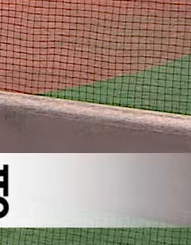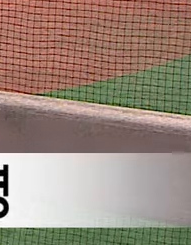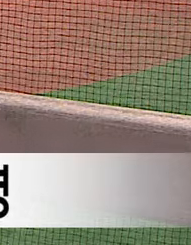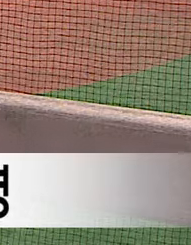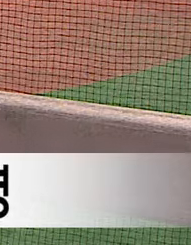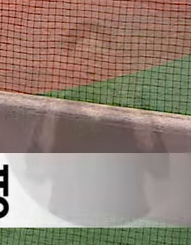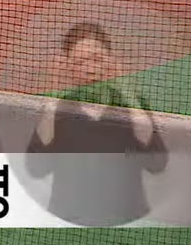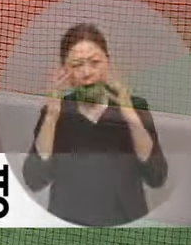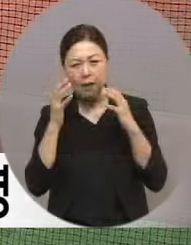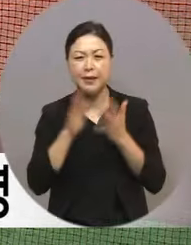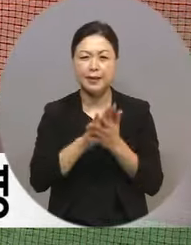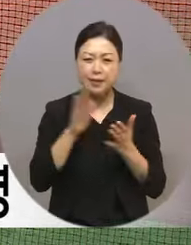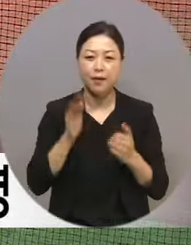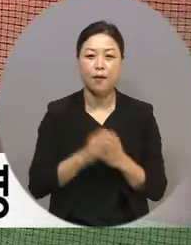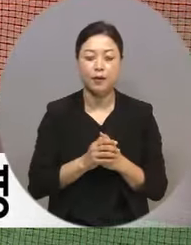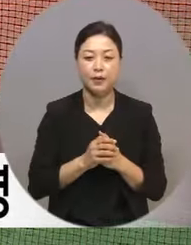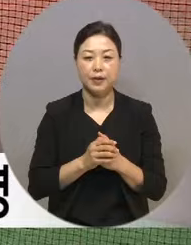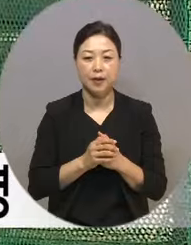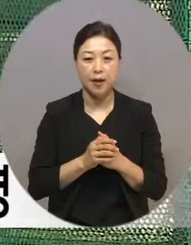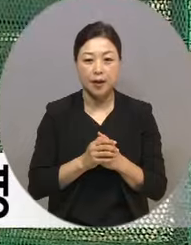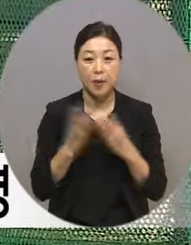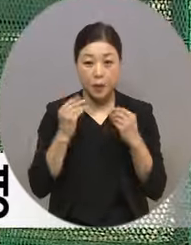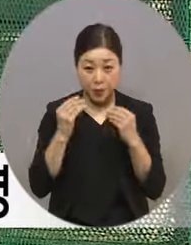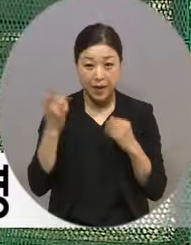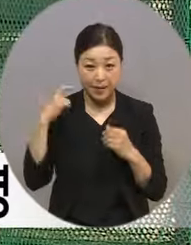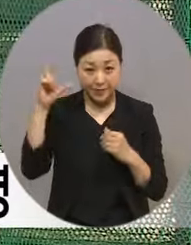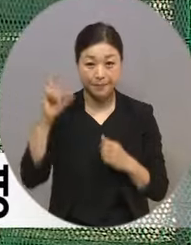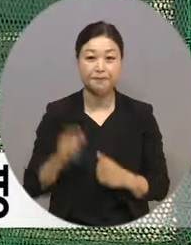여름 햇살이 뜨거운 주말 아침.